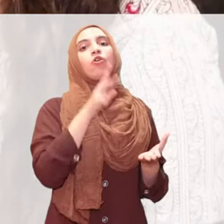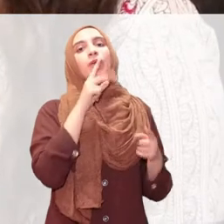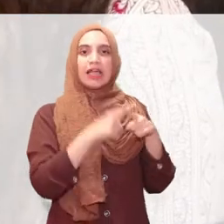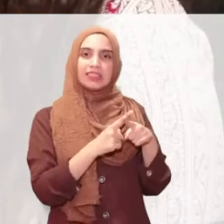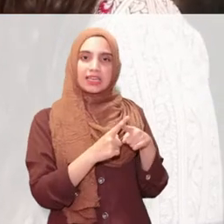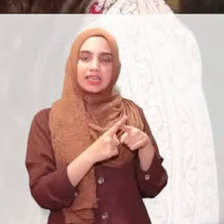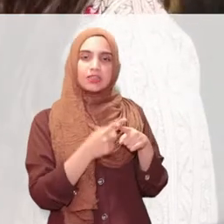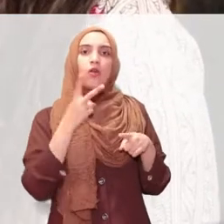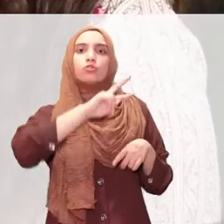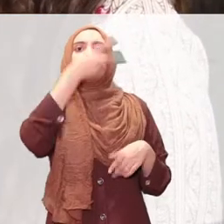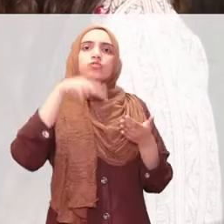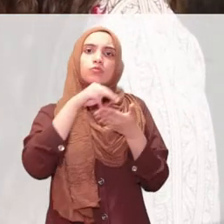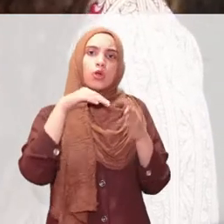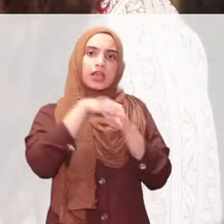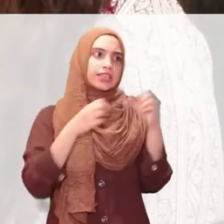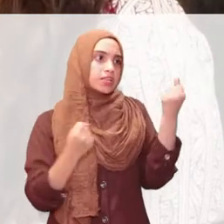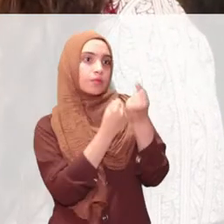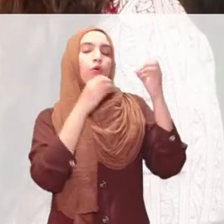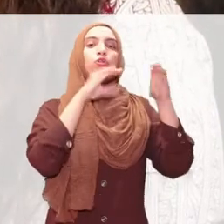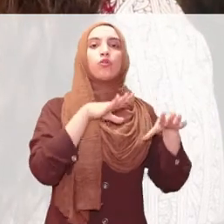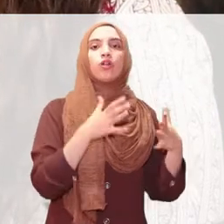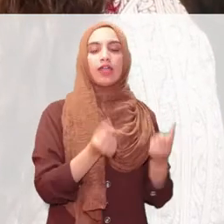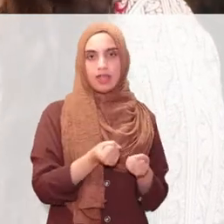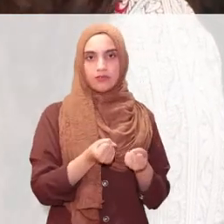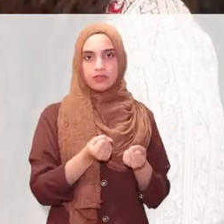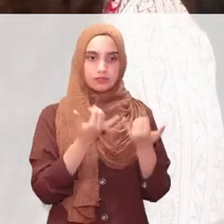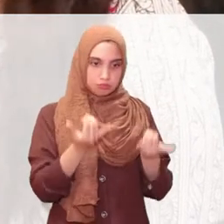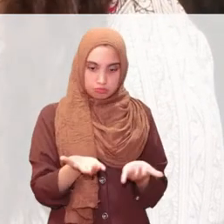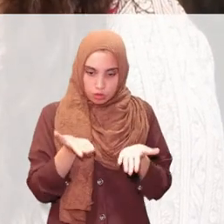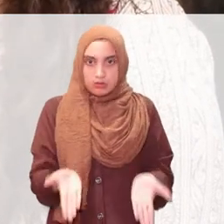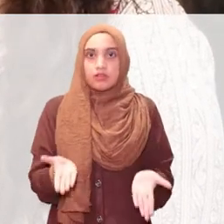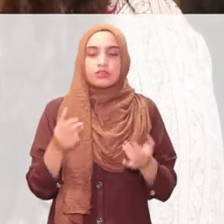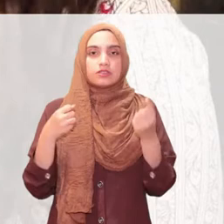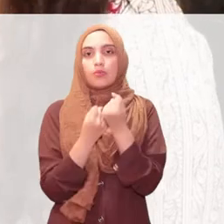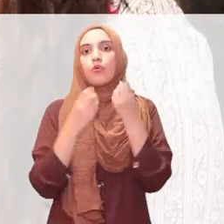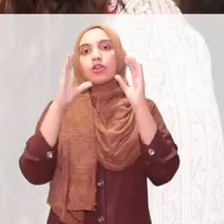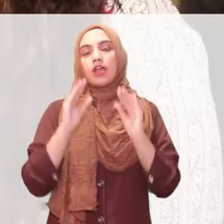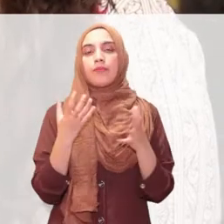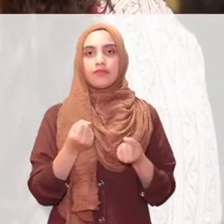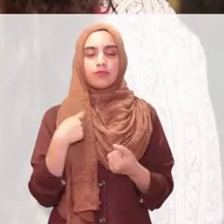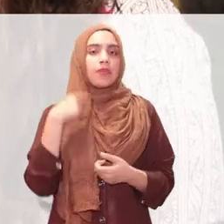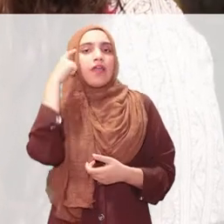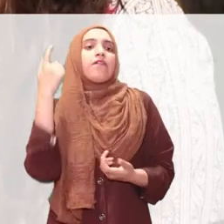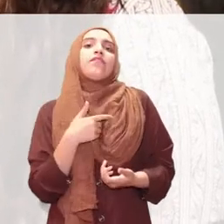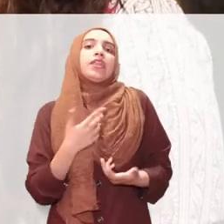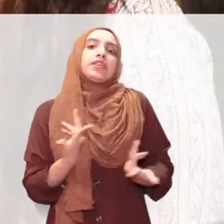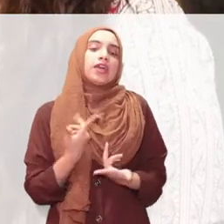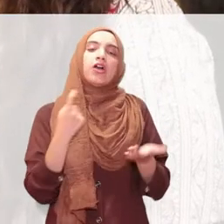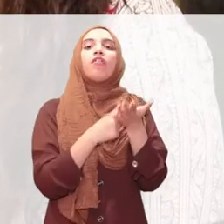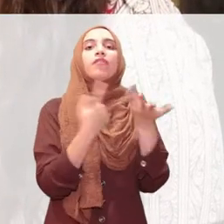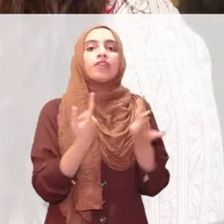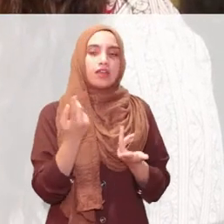फॉर एग्जांपल ए फैंटास्टिक फ्रॉम यू